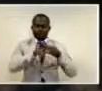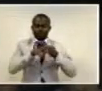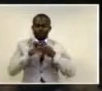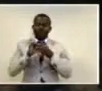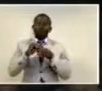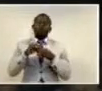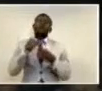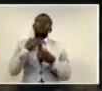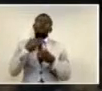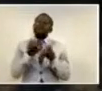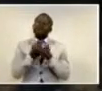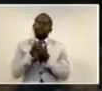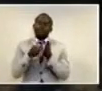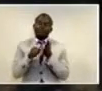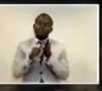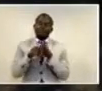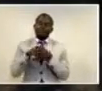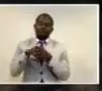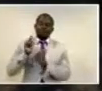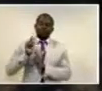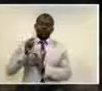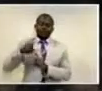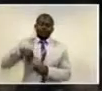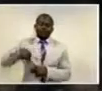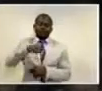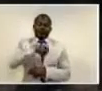washaka guhungabanya umutekano wacu we